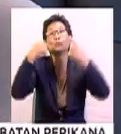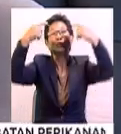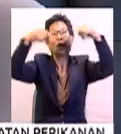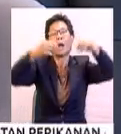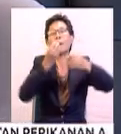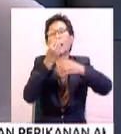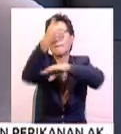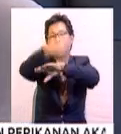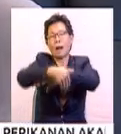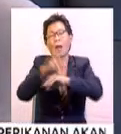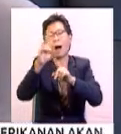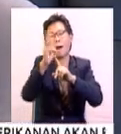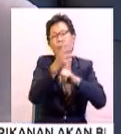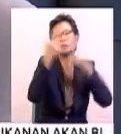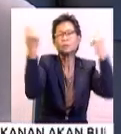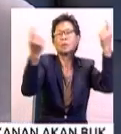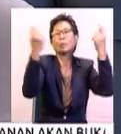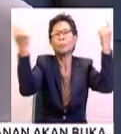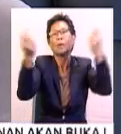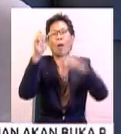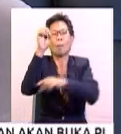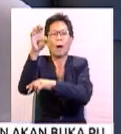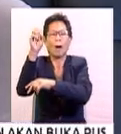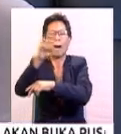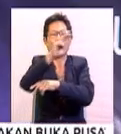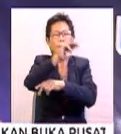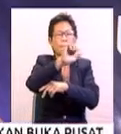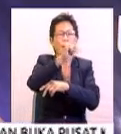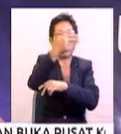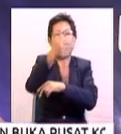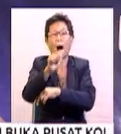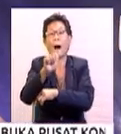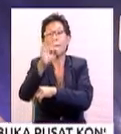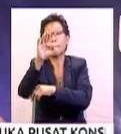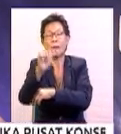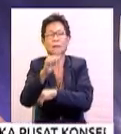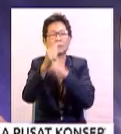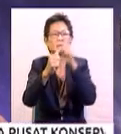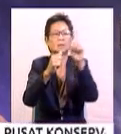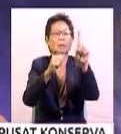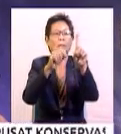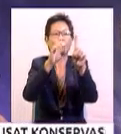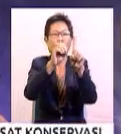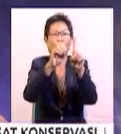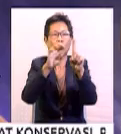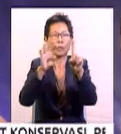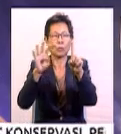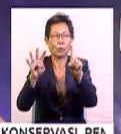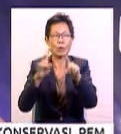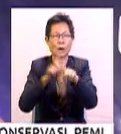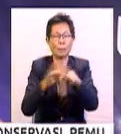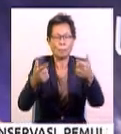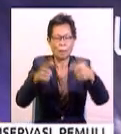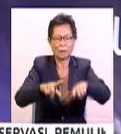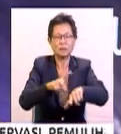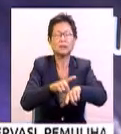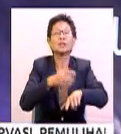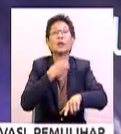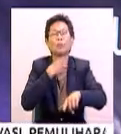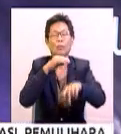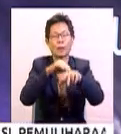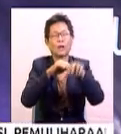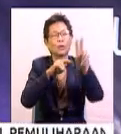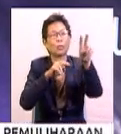malam amal bersempena Karnival Mahabbah 1.0 yang bakal berlangsung di Stadium Indramulia Ipoh pada 24 April